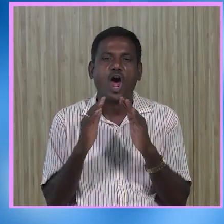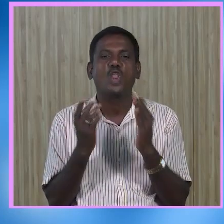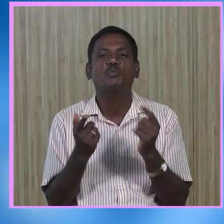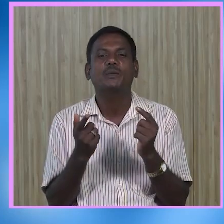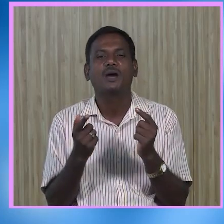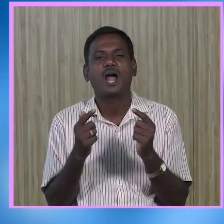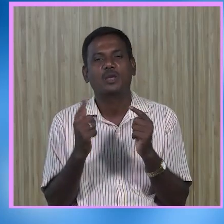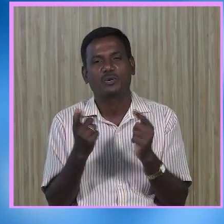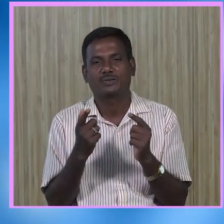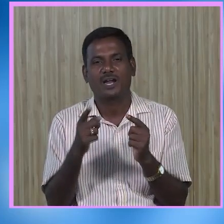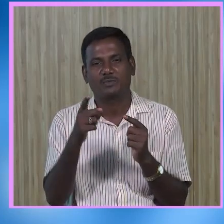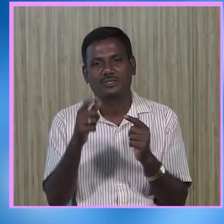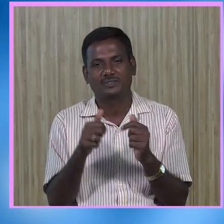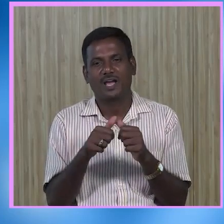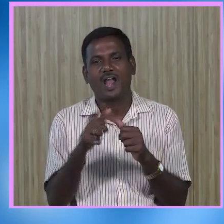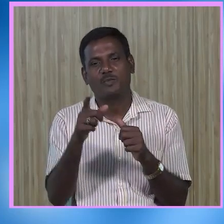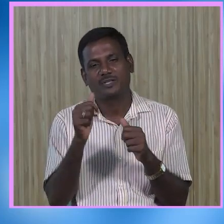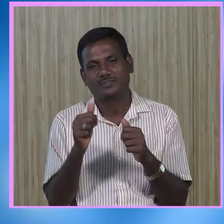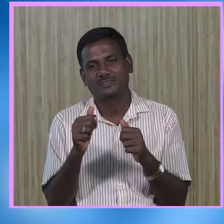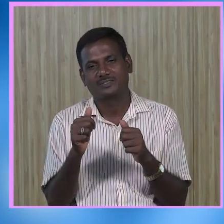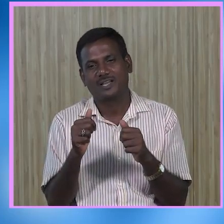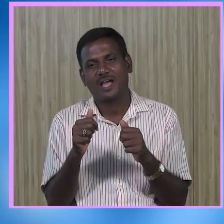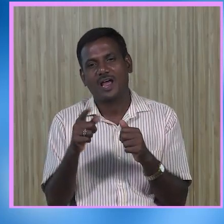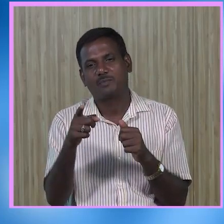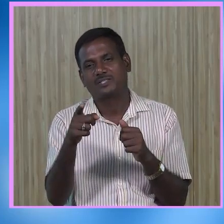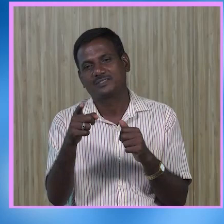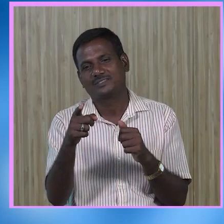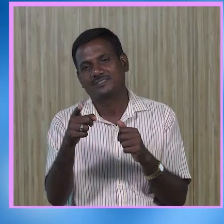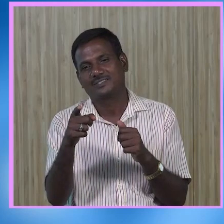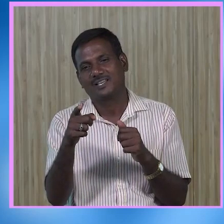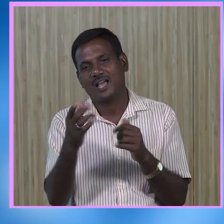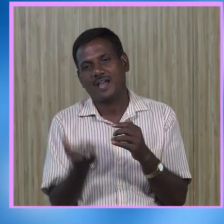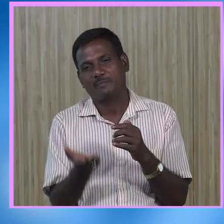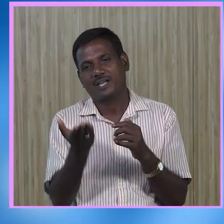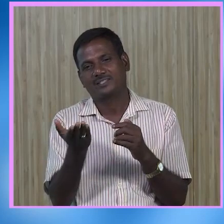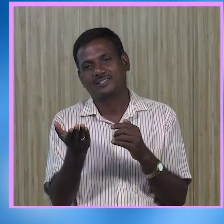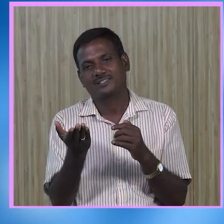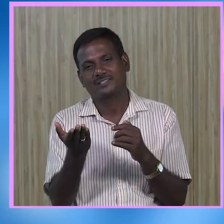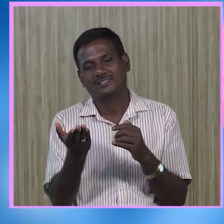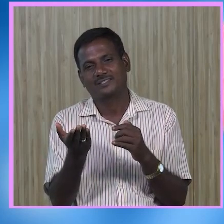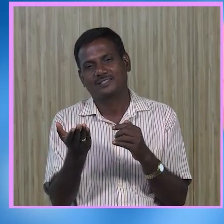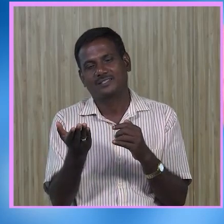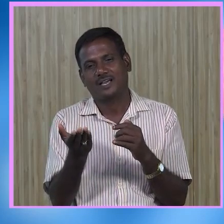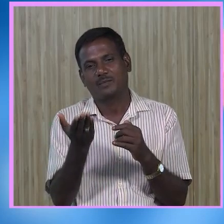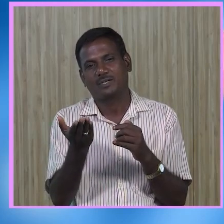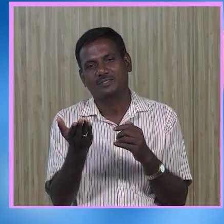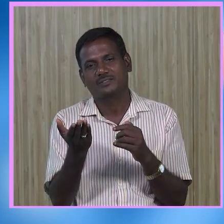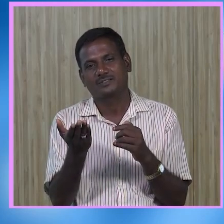பாருங்கள் அலுமினியத்தில் செஞ்சுருக்கேன். இந்த அலுமினியத்தில் நான் ஏற்கனவே சொன்ன மாதிரி இந்த அடிப்பகுதி என்ன இருக்கும்,